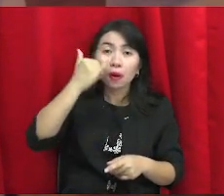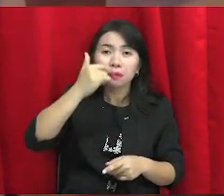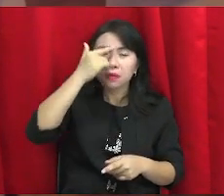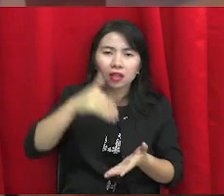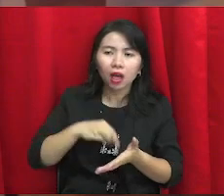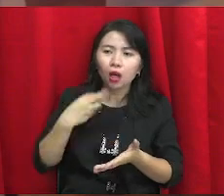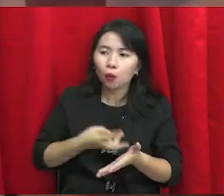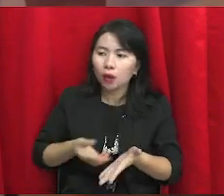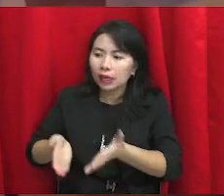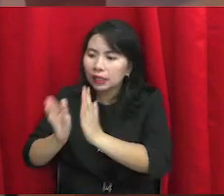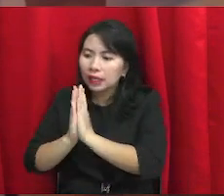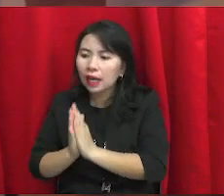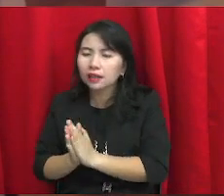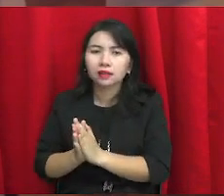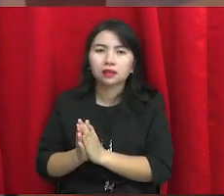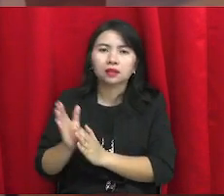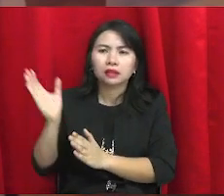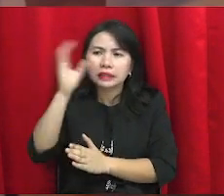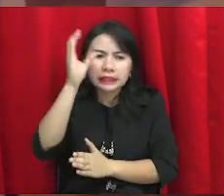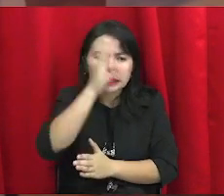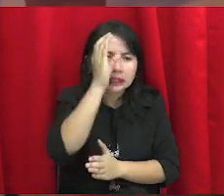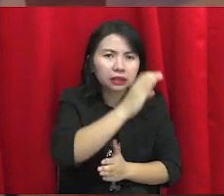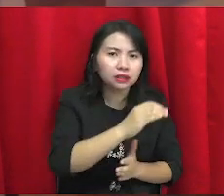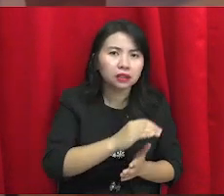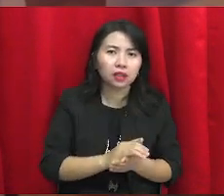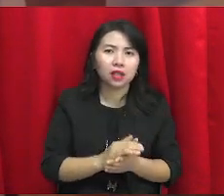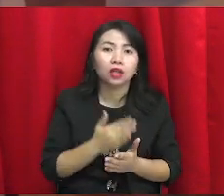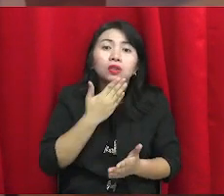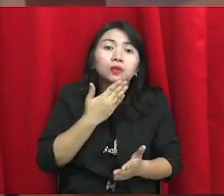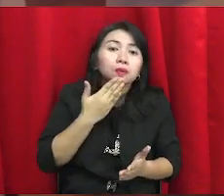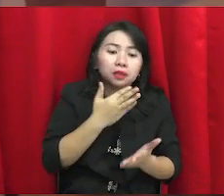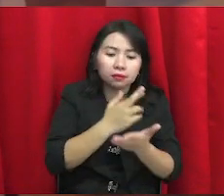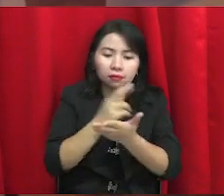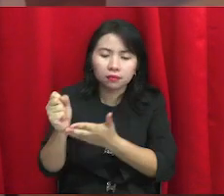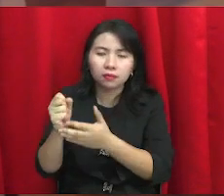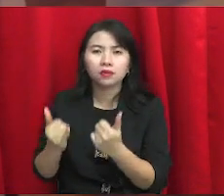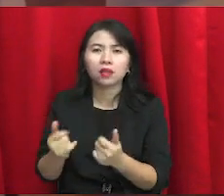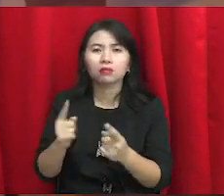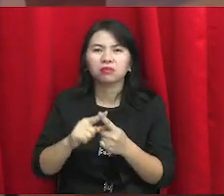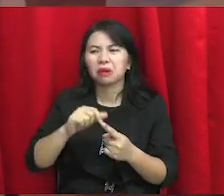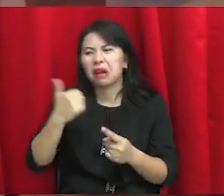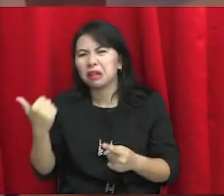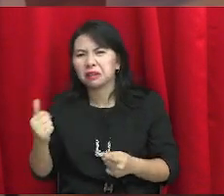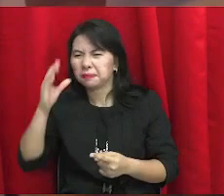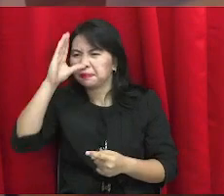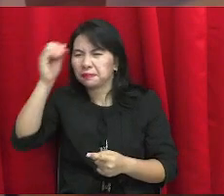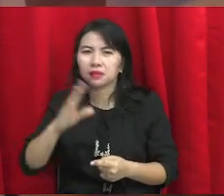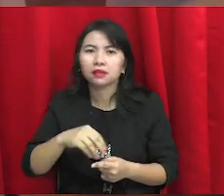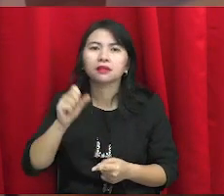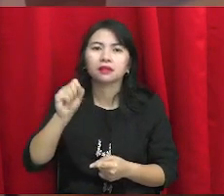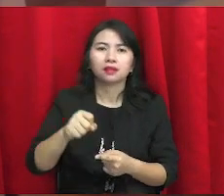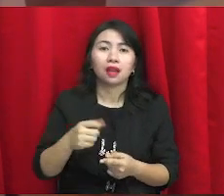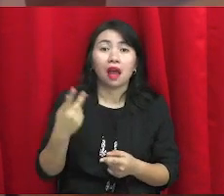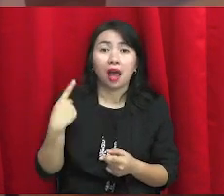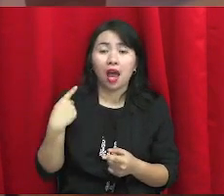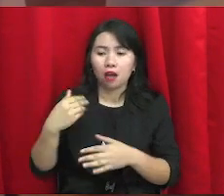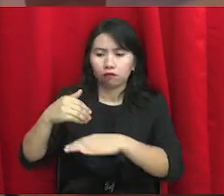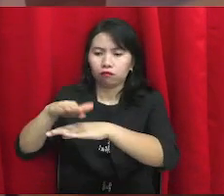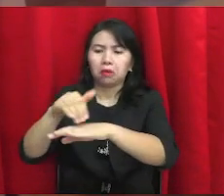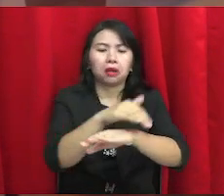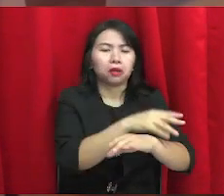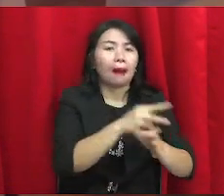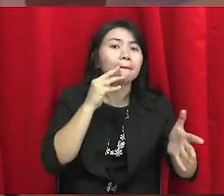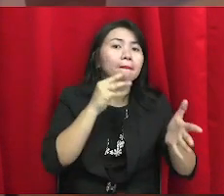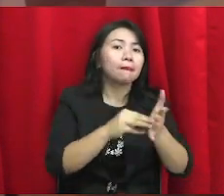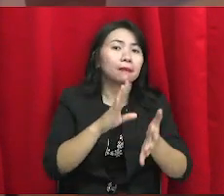sweet relationship sa mga opposite ano na po namin na tao, kumbaga sweet messages. Sweet, yes sir,